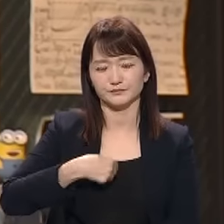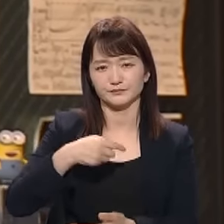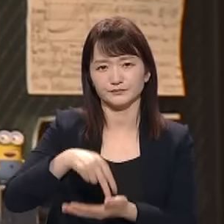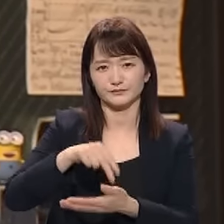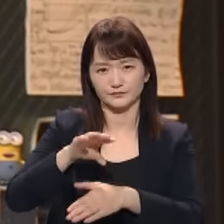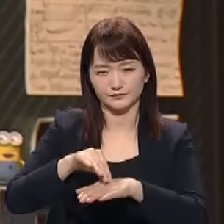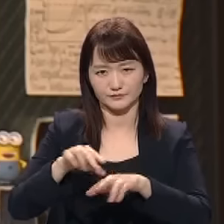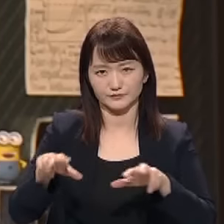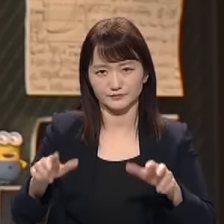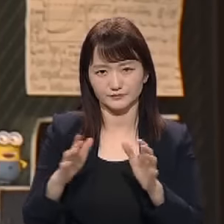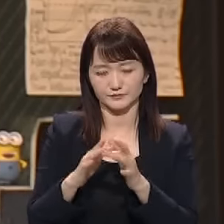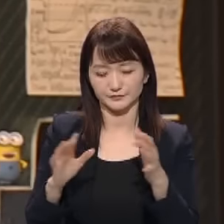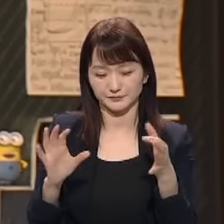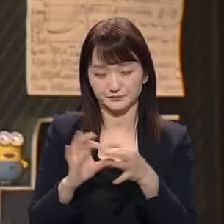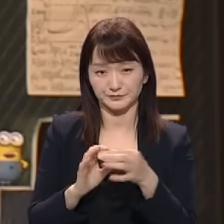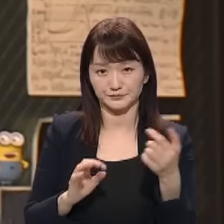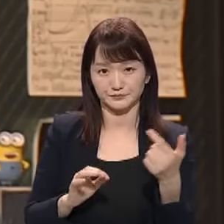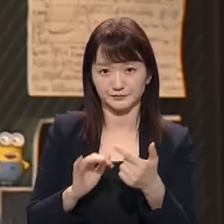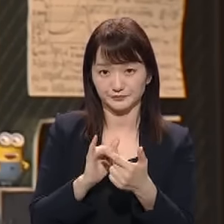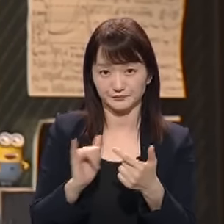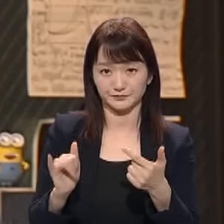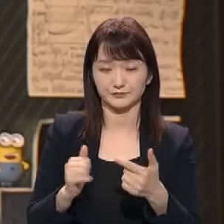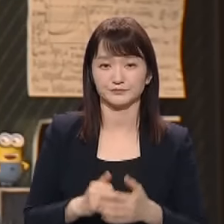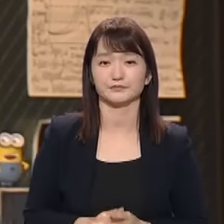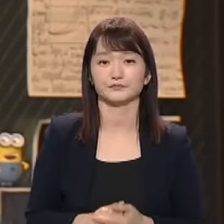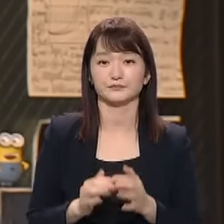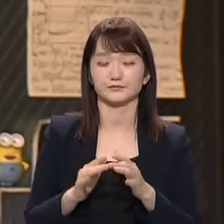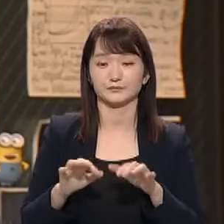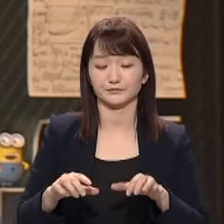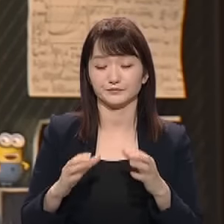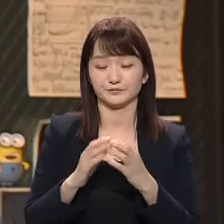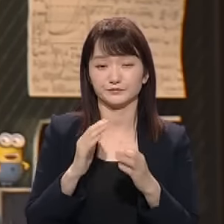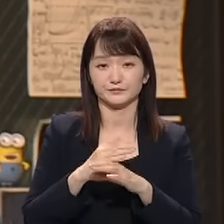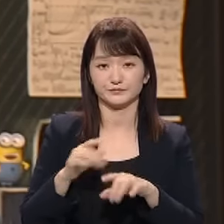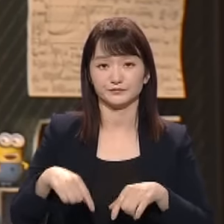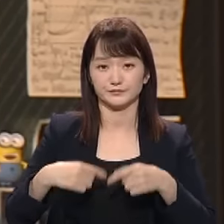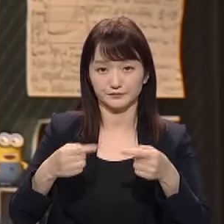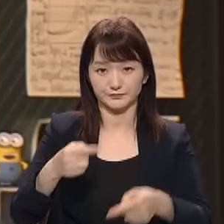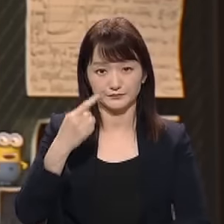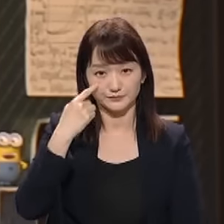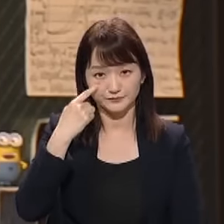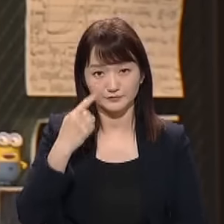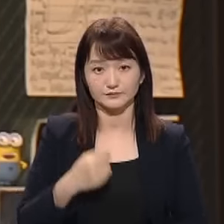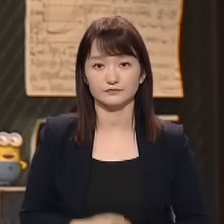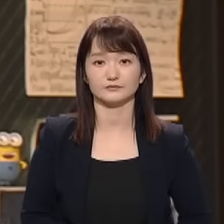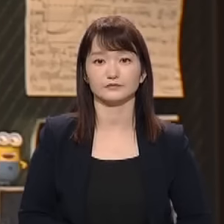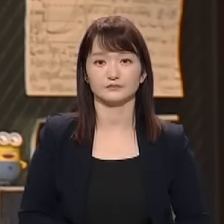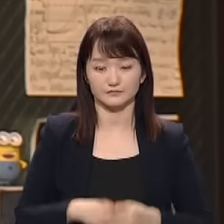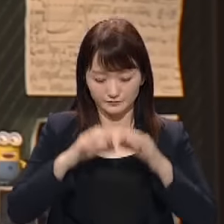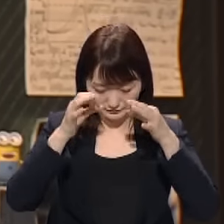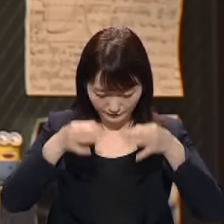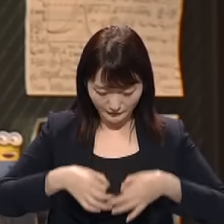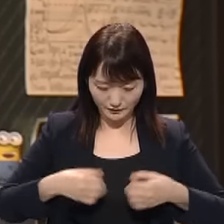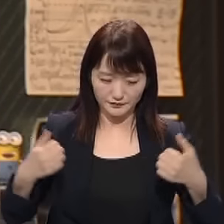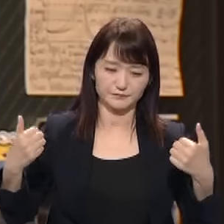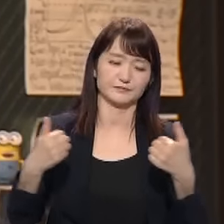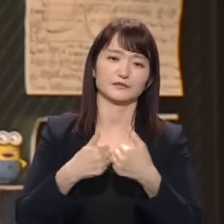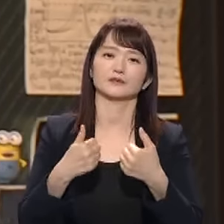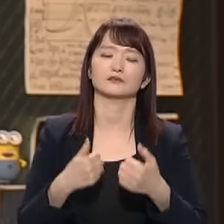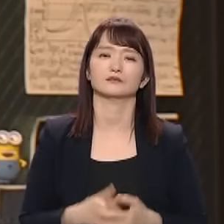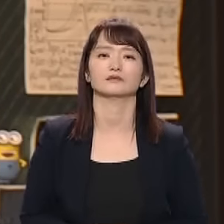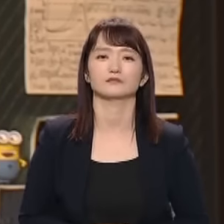채널에서 6천여 분의 가족 여러분들 함께하고 계신데요. 채팅창에 OX로 함께 참여해 보시죠. 이번엔 자아 대결로 준비했습니다.